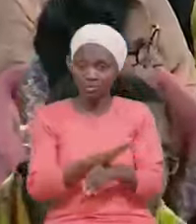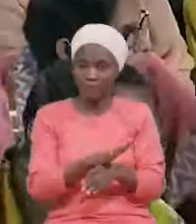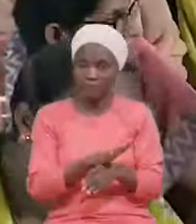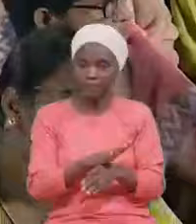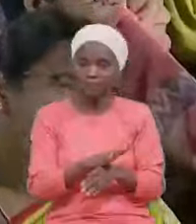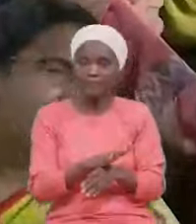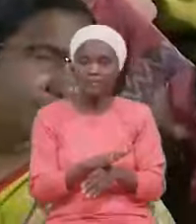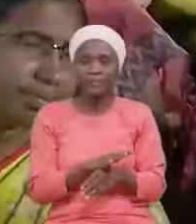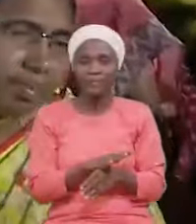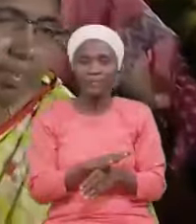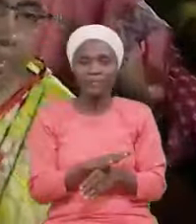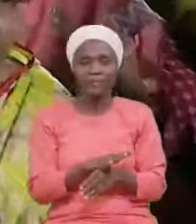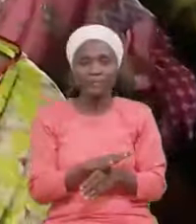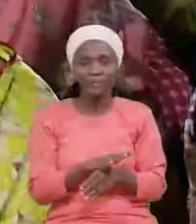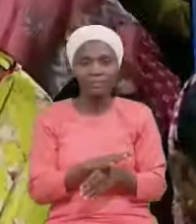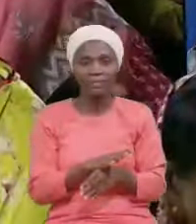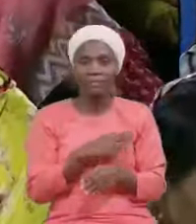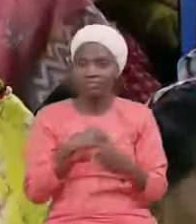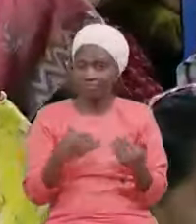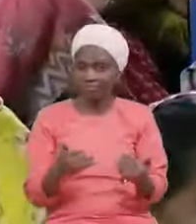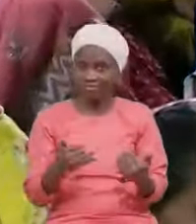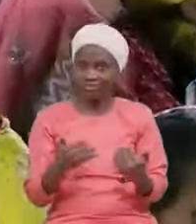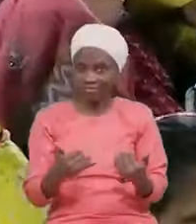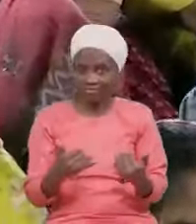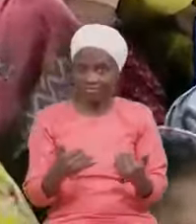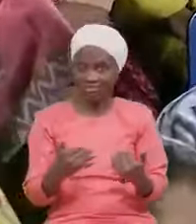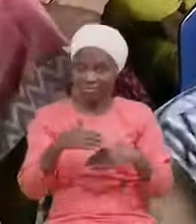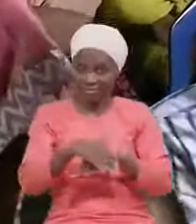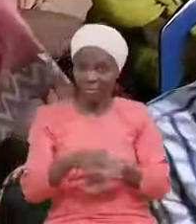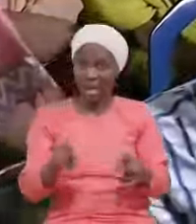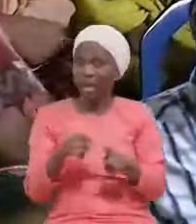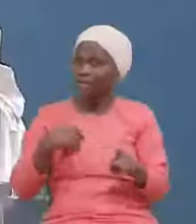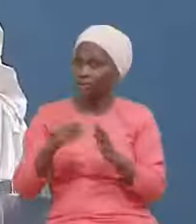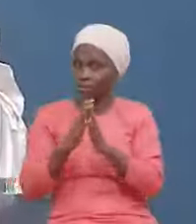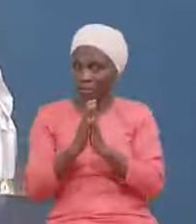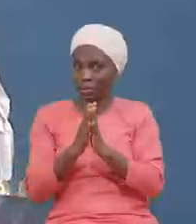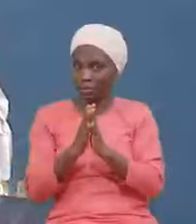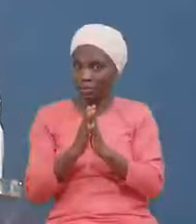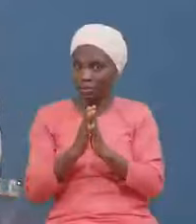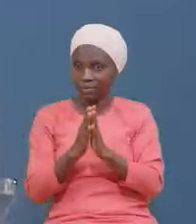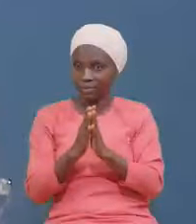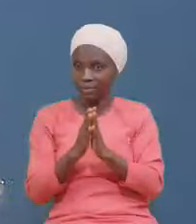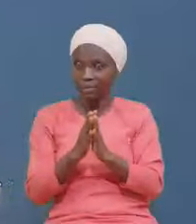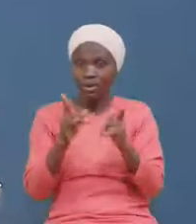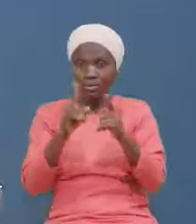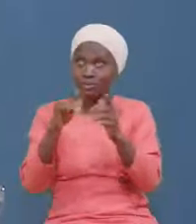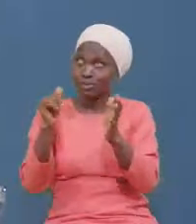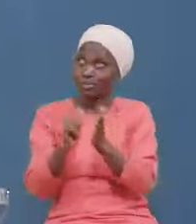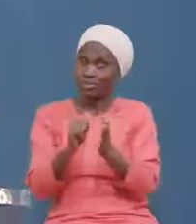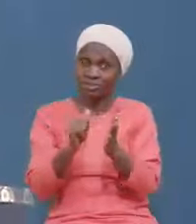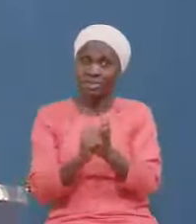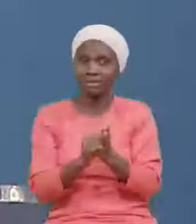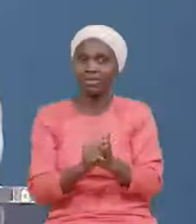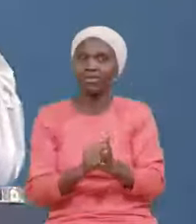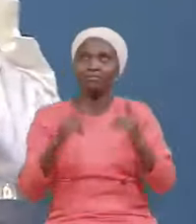వాగ్దానం యొక్క నెరవేర్పు కోసం ఆయన వచ్చారు. And tonight as we pray. ఈ రాత్రి మనం ప్రార్థిస్తుండగా. In that excelling name. ఆ యొక్క